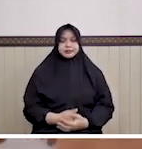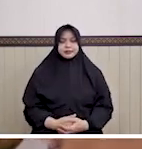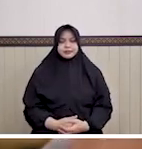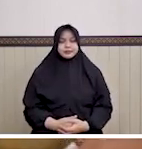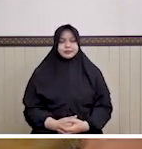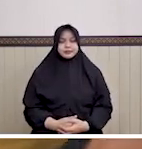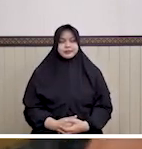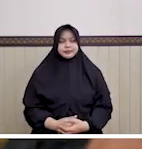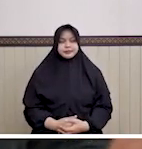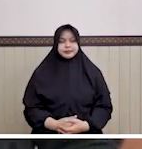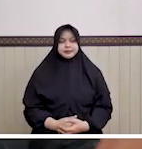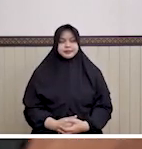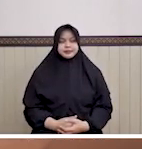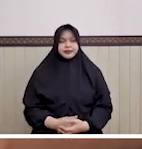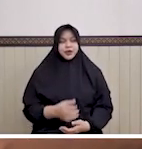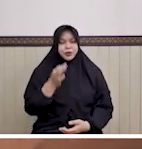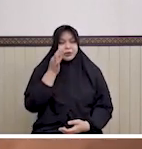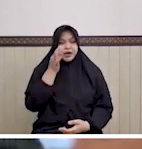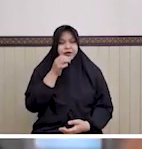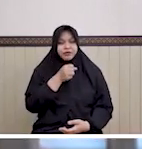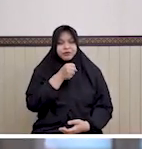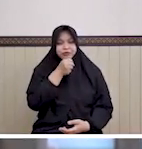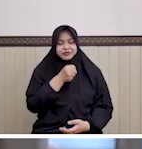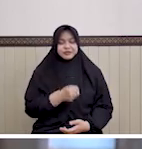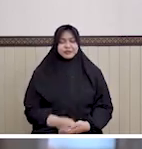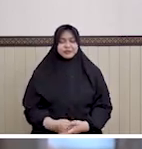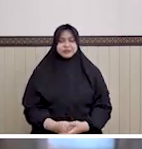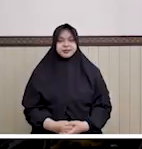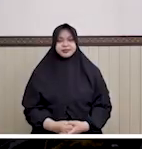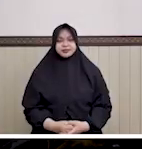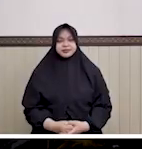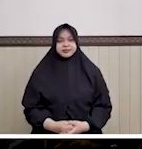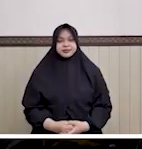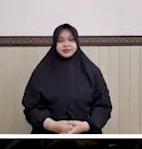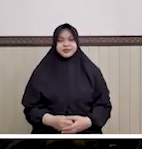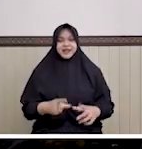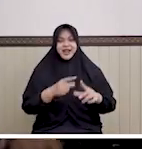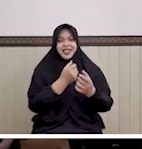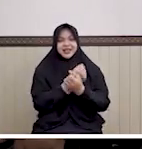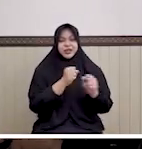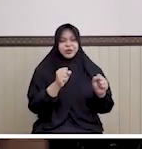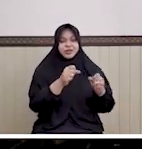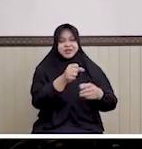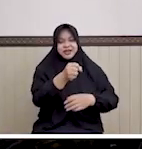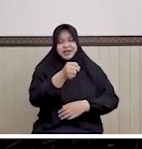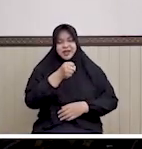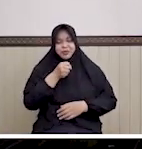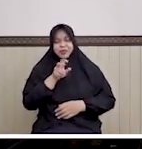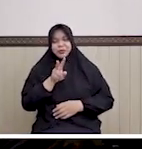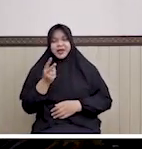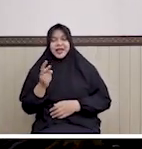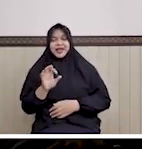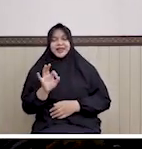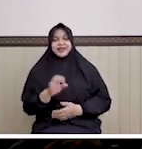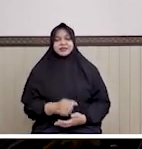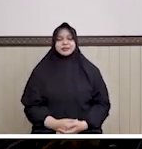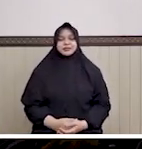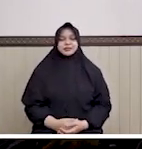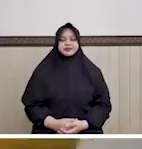tube alat kekuasaannya belum belum beralih